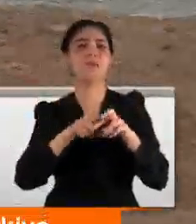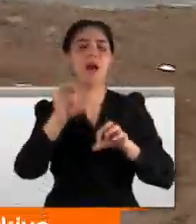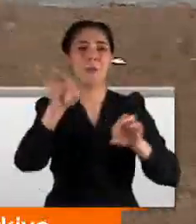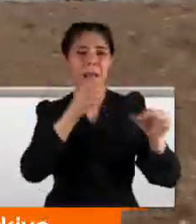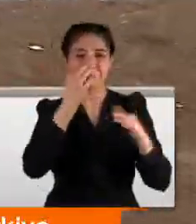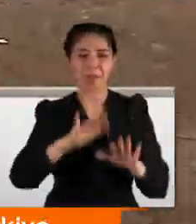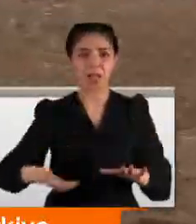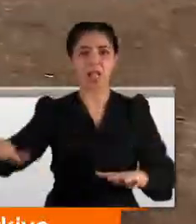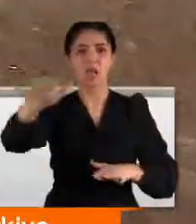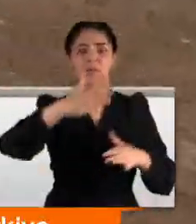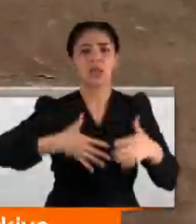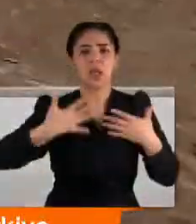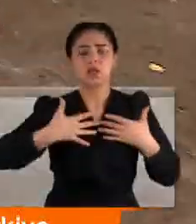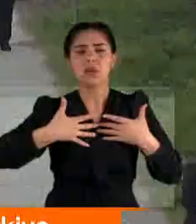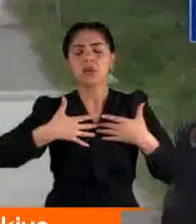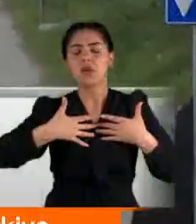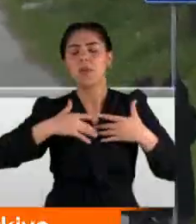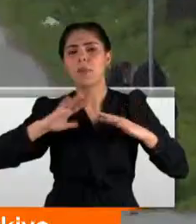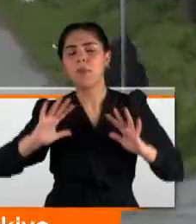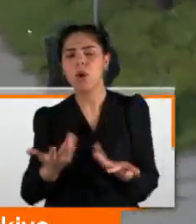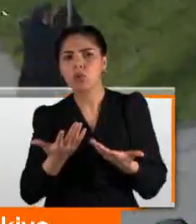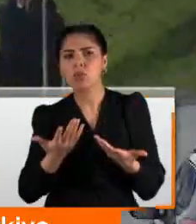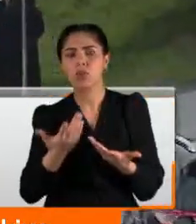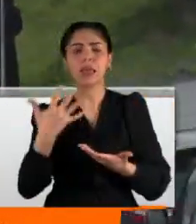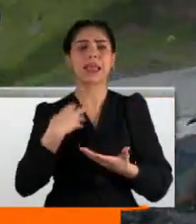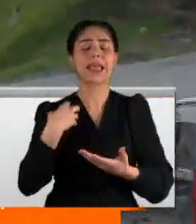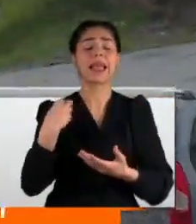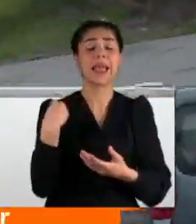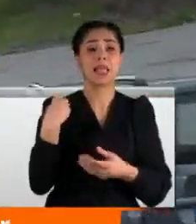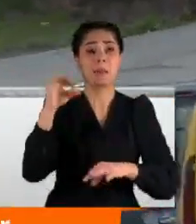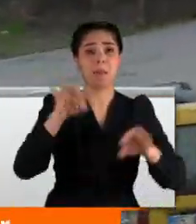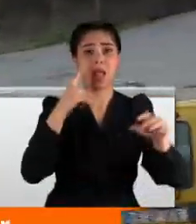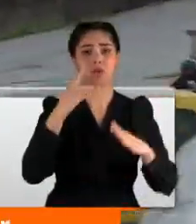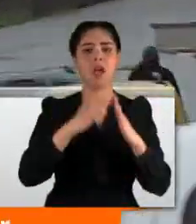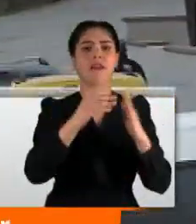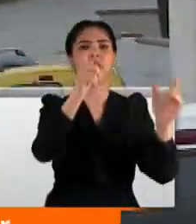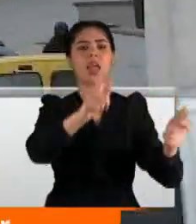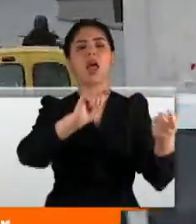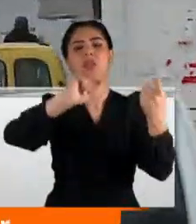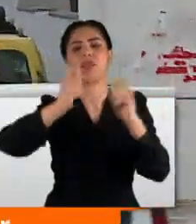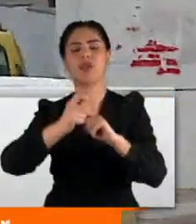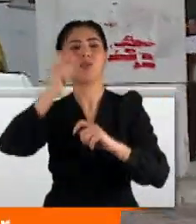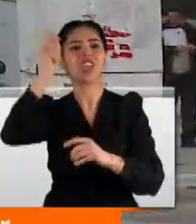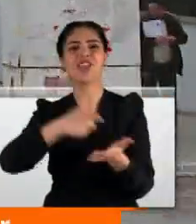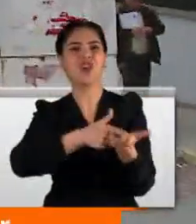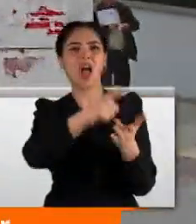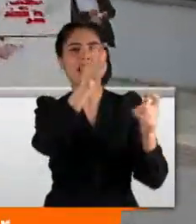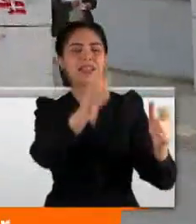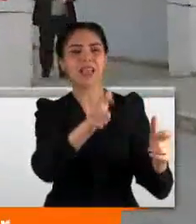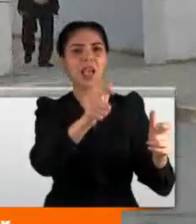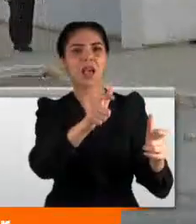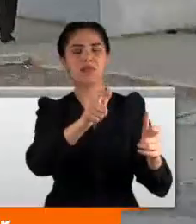Ancak hepsinin sevinci kursağında kaldı. Yeni plana ve iddiaya göre evlerinin yeri değişmişti. Asıl arsalarının bulunduğu